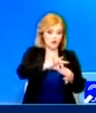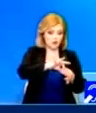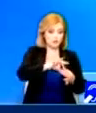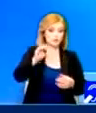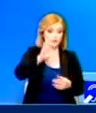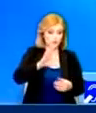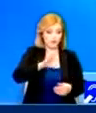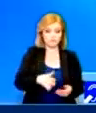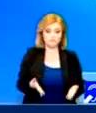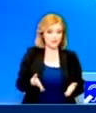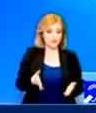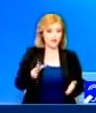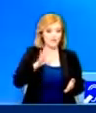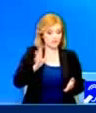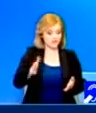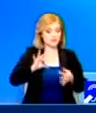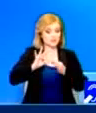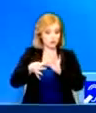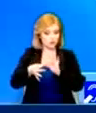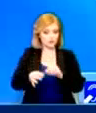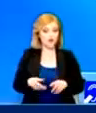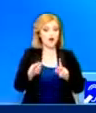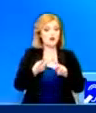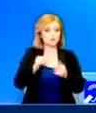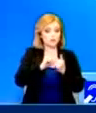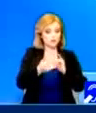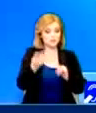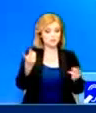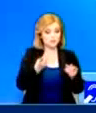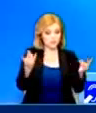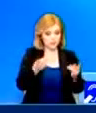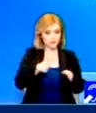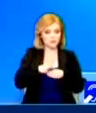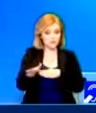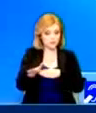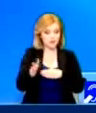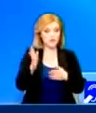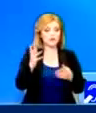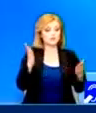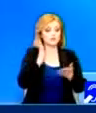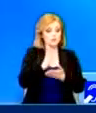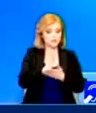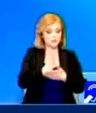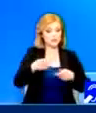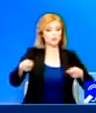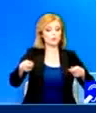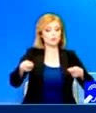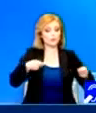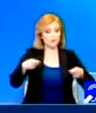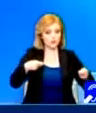cu partenerii europeni, va fi dificilă. Și cea de-a doua condiție care trebuie îndeplinită este un guvern